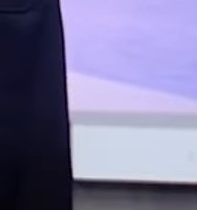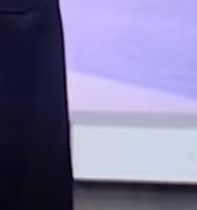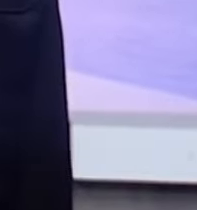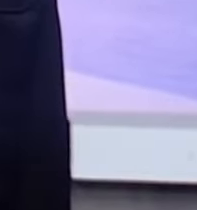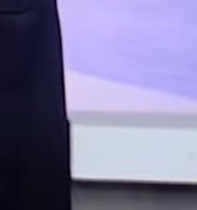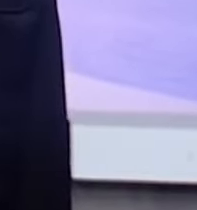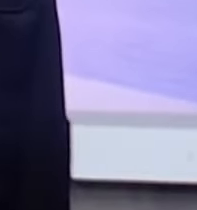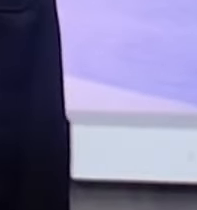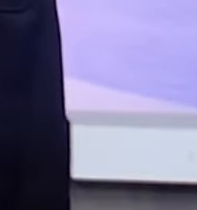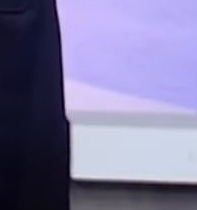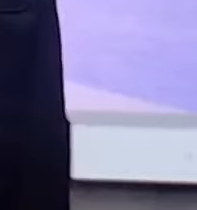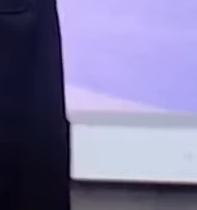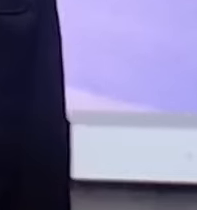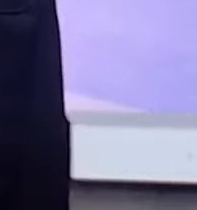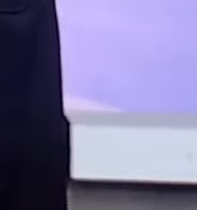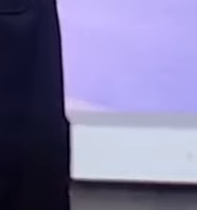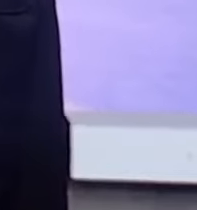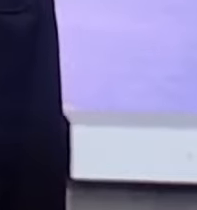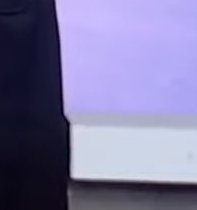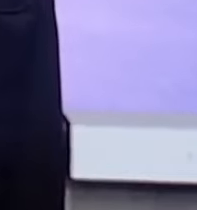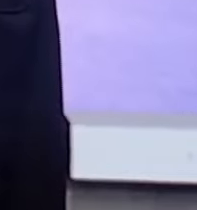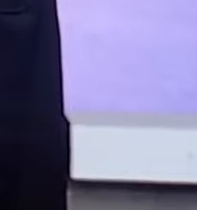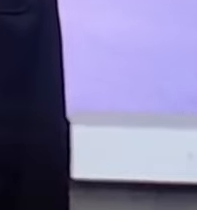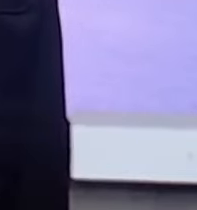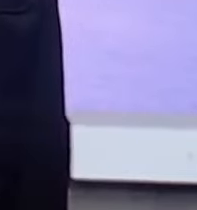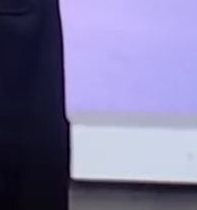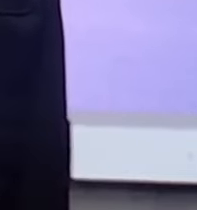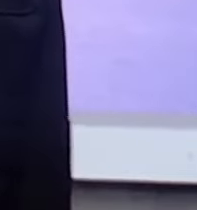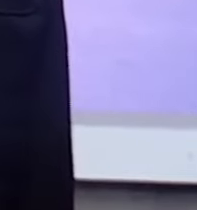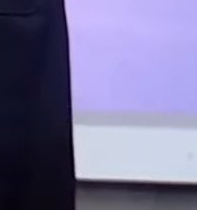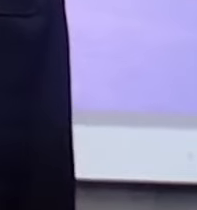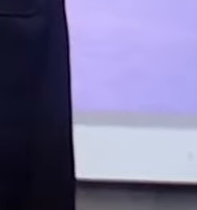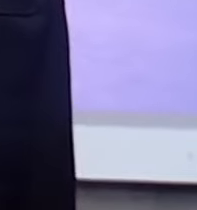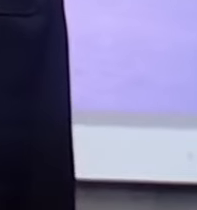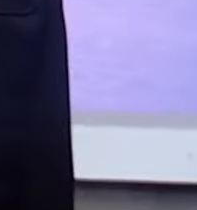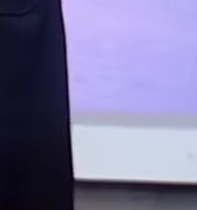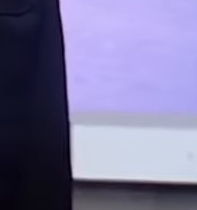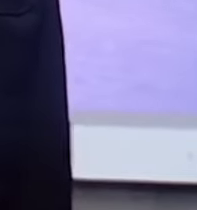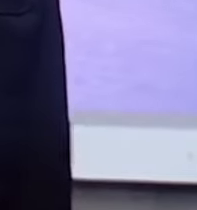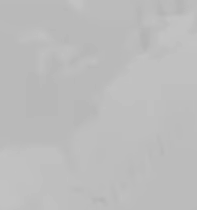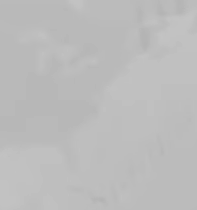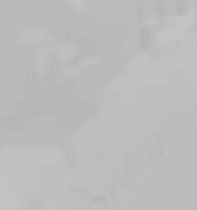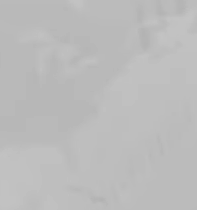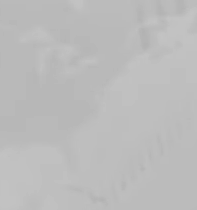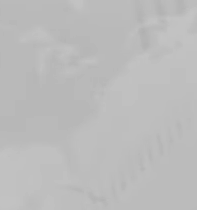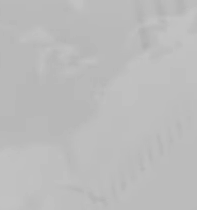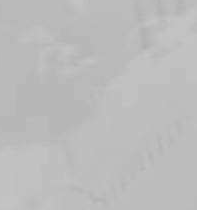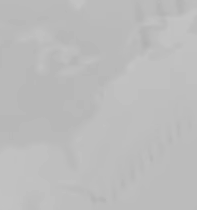samahan niyo kami sa GMA Pinoy TV at sa www.gmanews.tv.